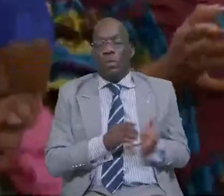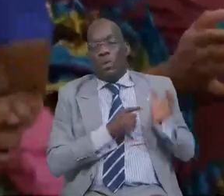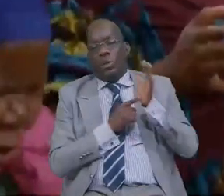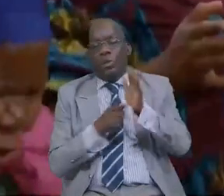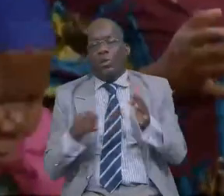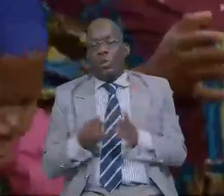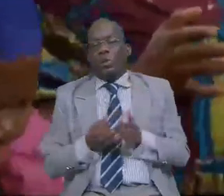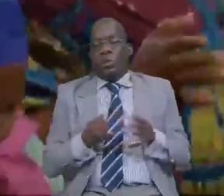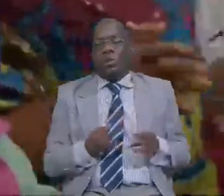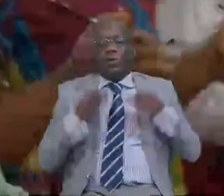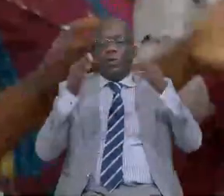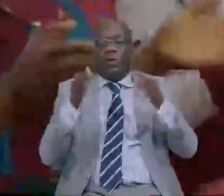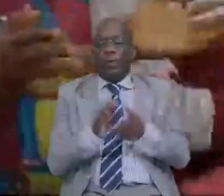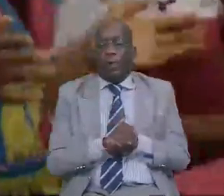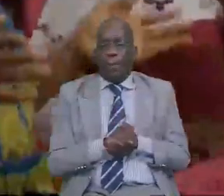Démontre-le.